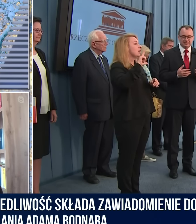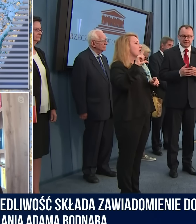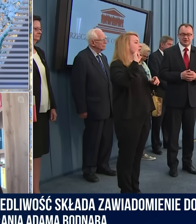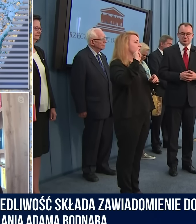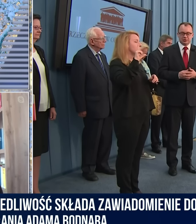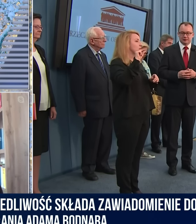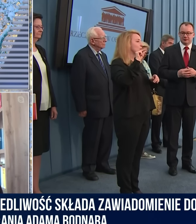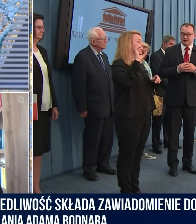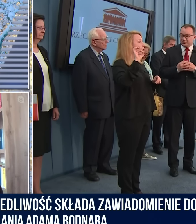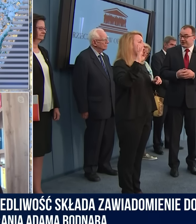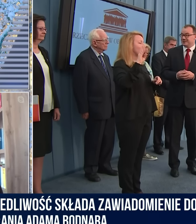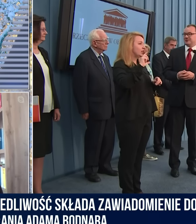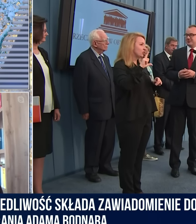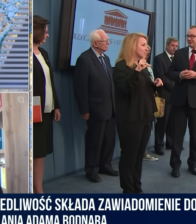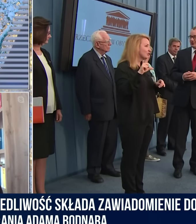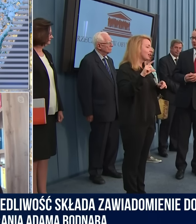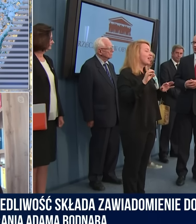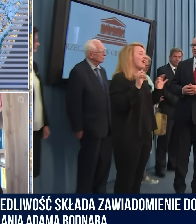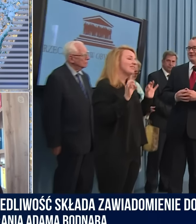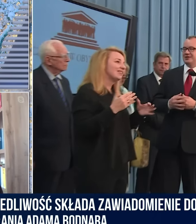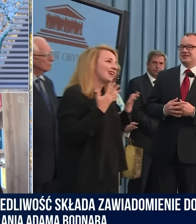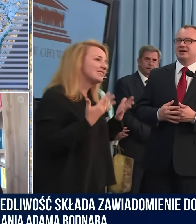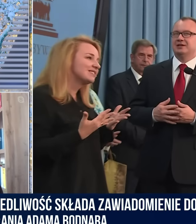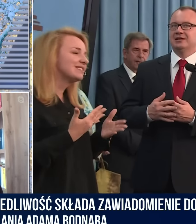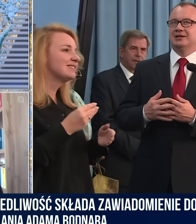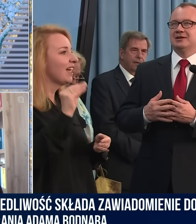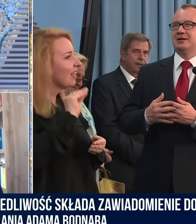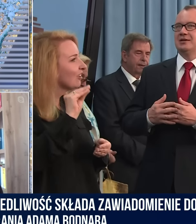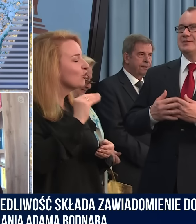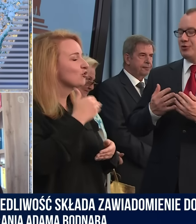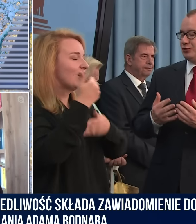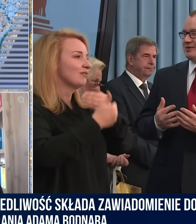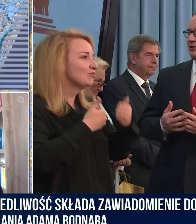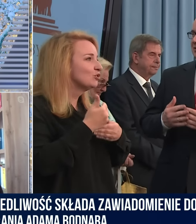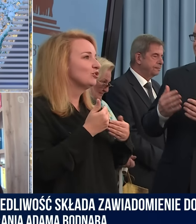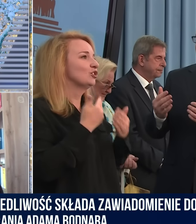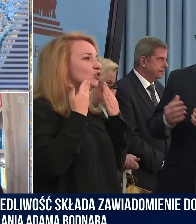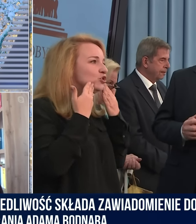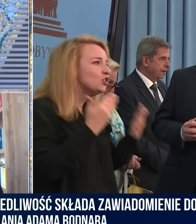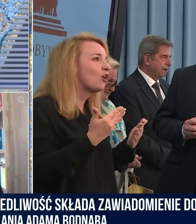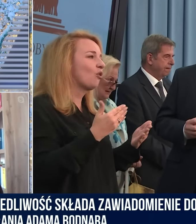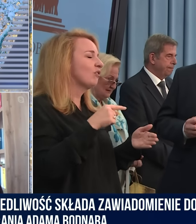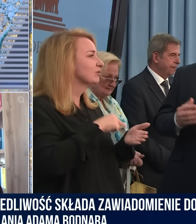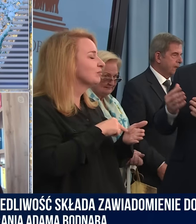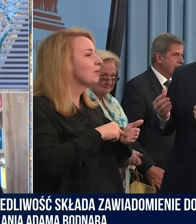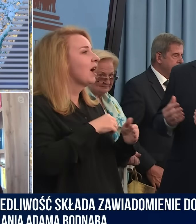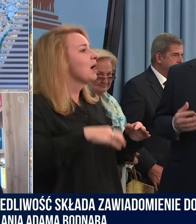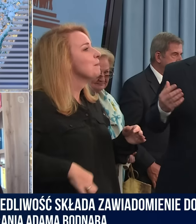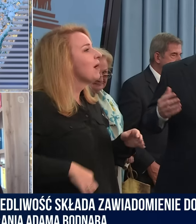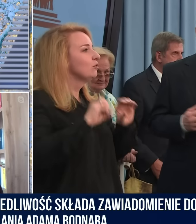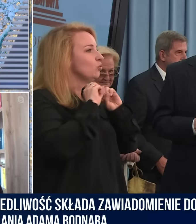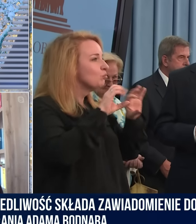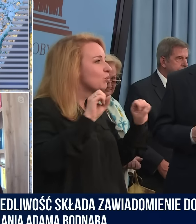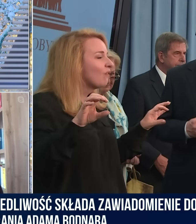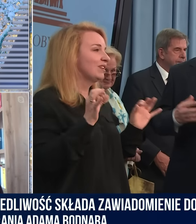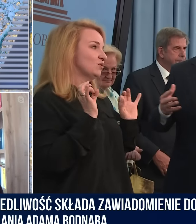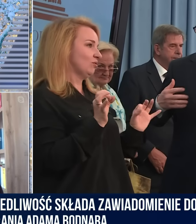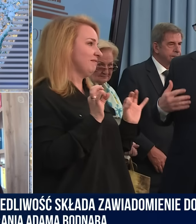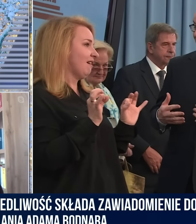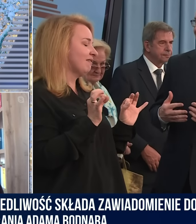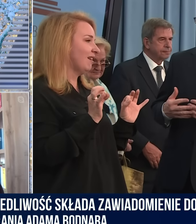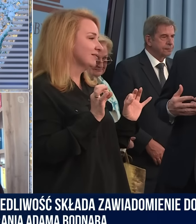ministrem sprawiedliwości i prokuratorem generalnym Zbigniewem Ziobrą, no jakoś tak do kordialnych nie należały, o tak to